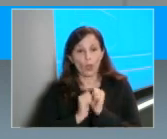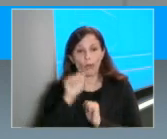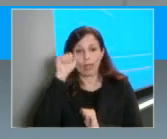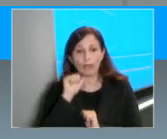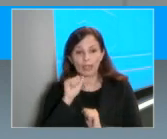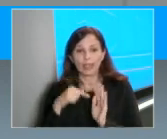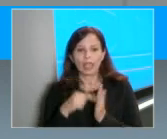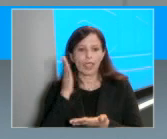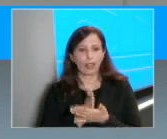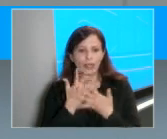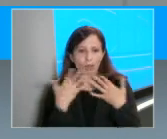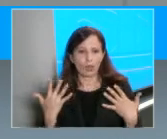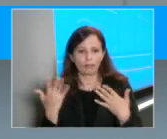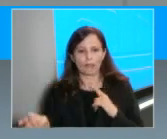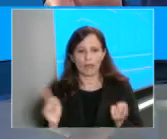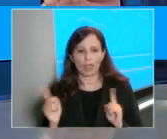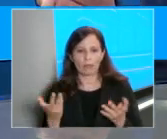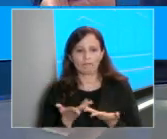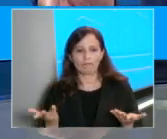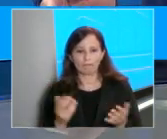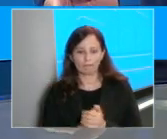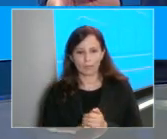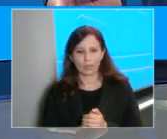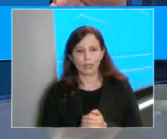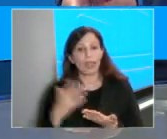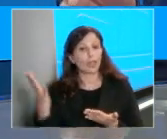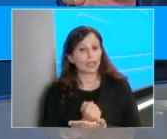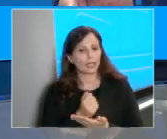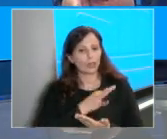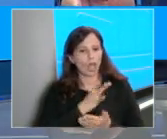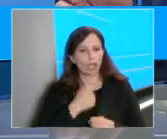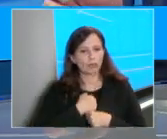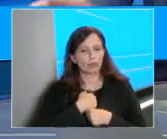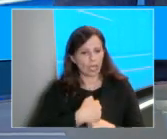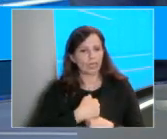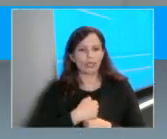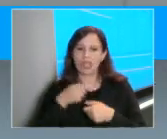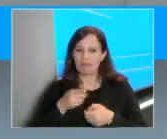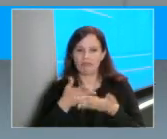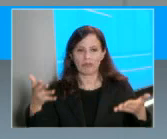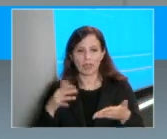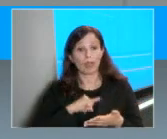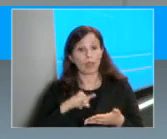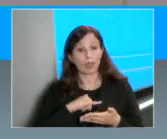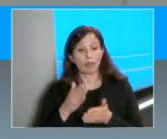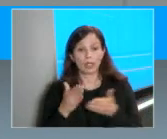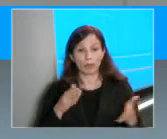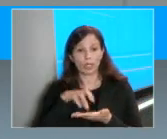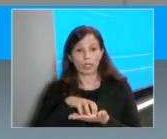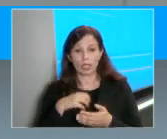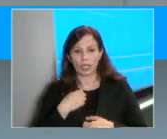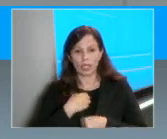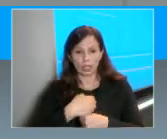לנו הכרעה ברורה, כי יש דברים לכאן ולכאן בכל הדברים. אבל אנחנו חייבים להציג את ההישגים שלנו, וההישגים הם כבירים. מעניין אם השמאל מרכזי יעשה דברים כאלה, כלומר,